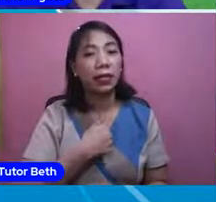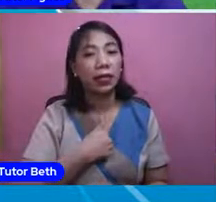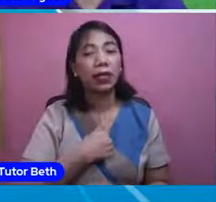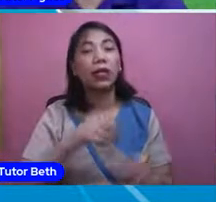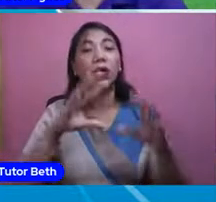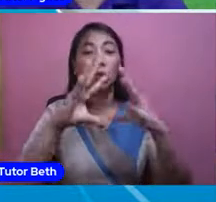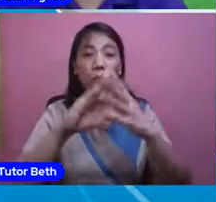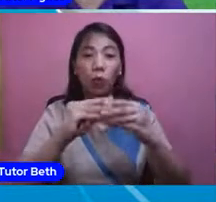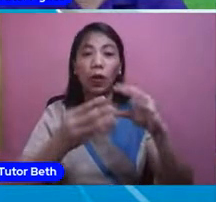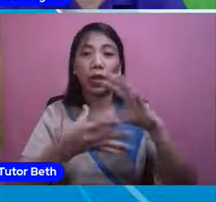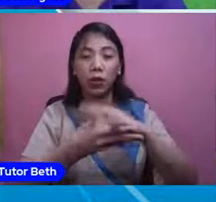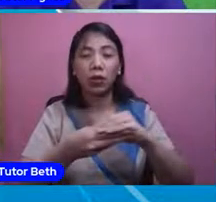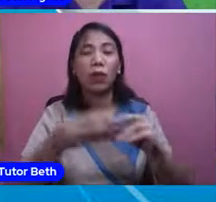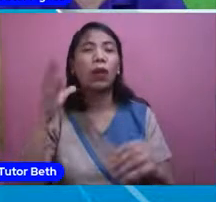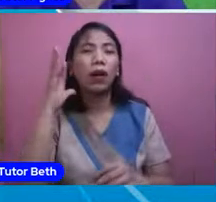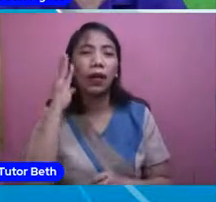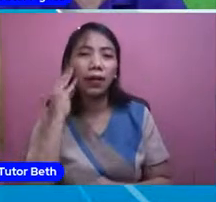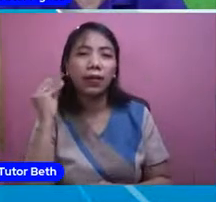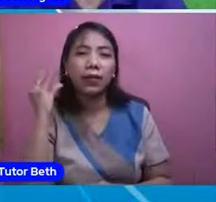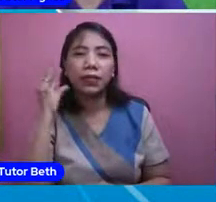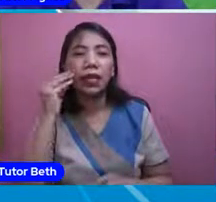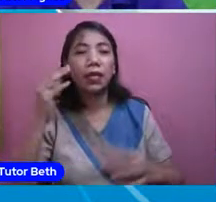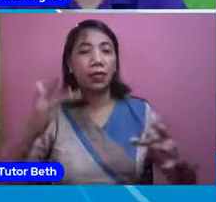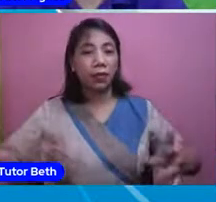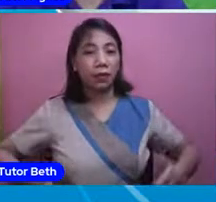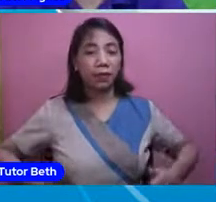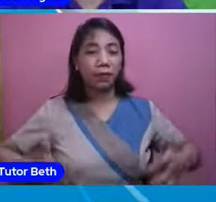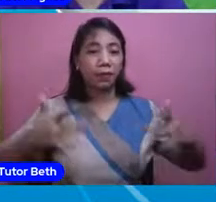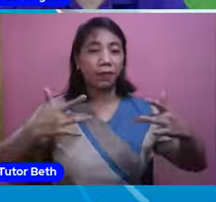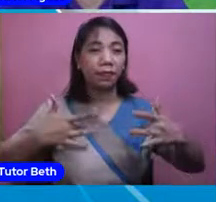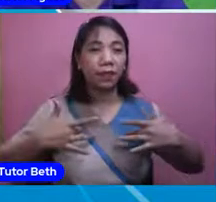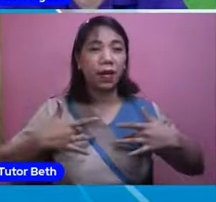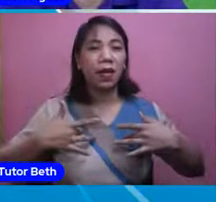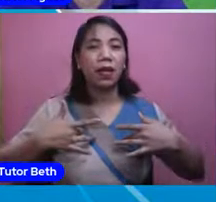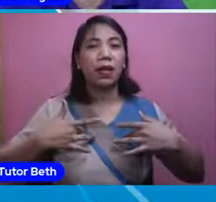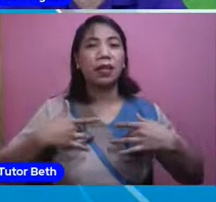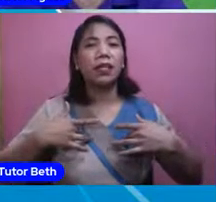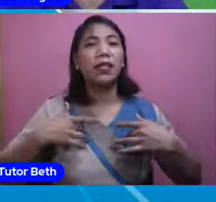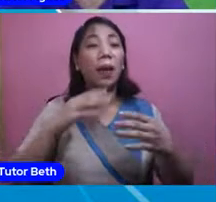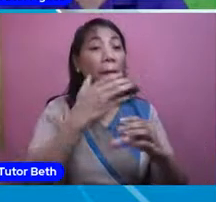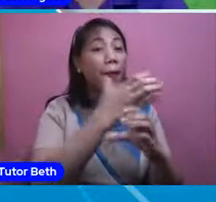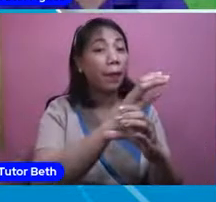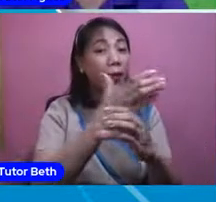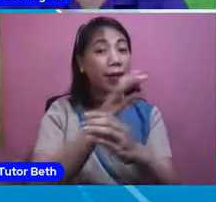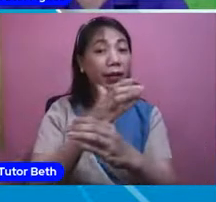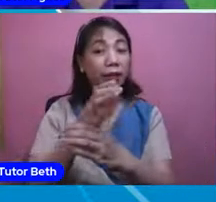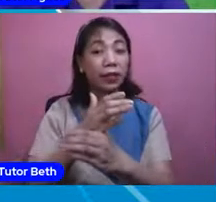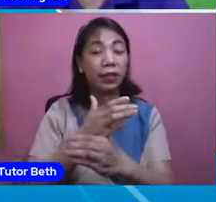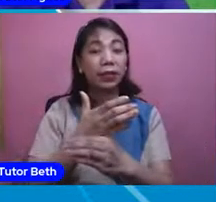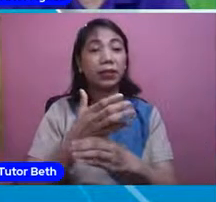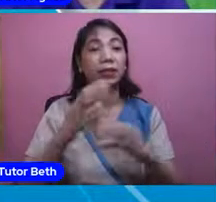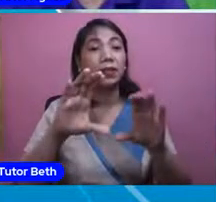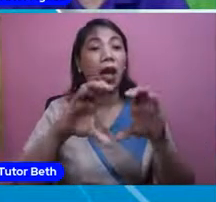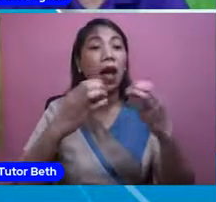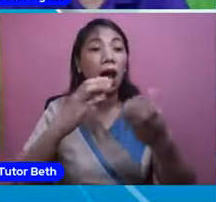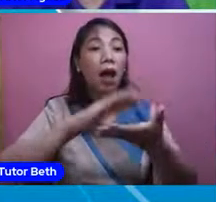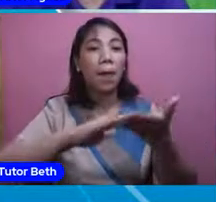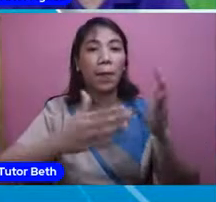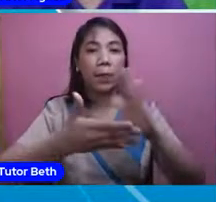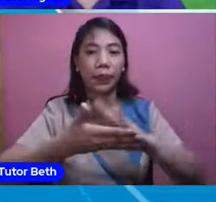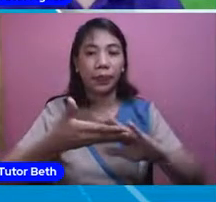o karanasan sa buhay na dapat na ibinabahagi sa kanyang kamag-aral at